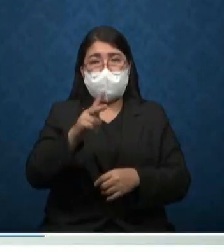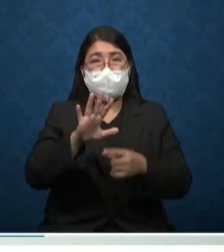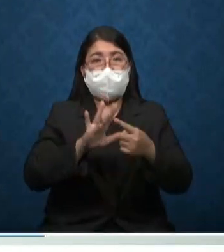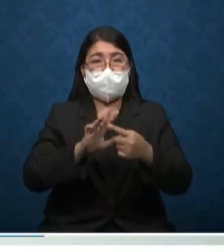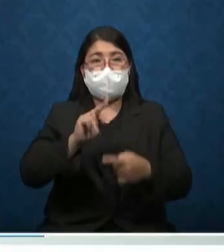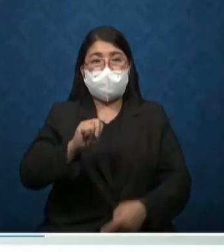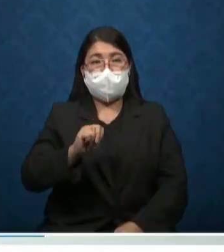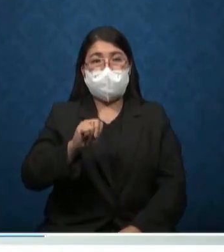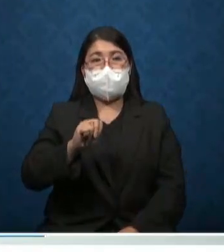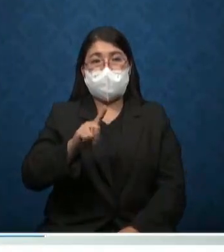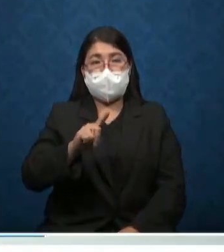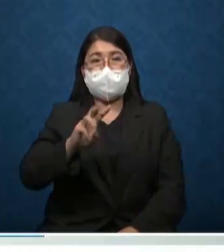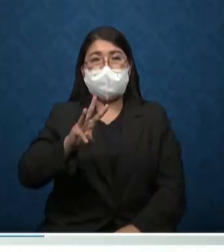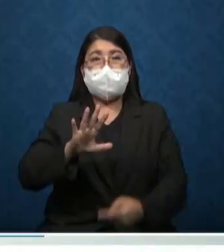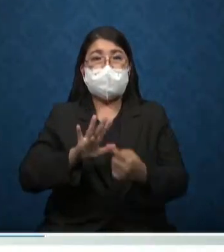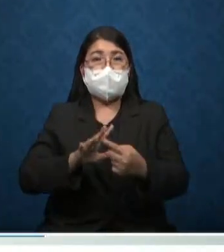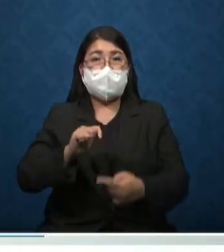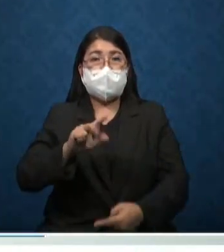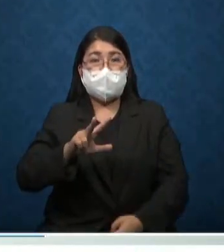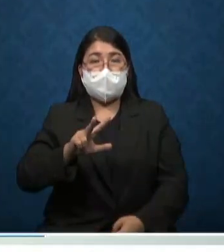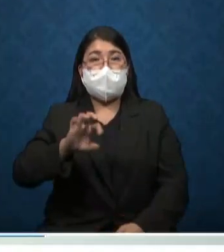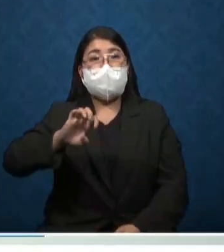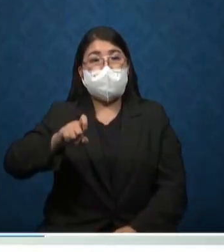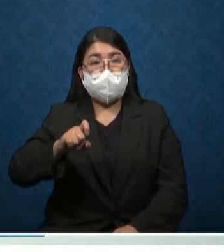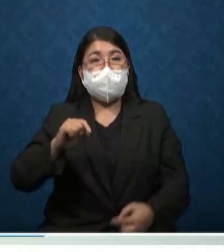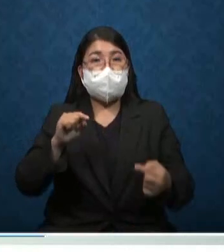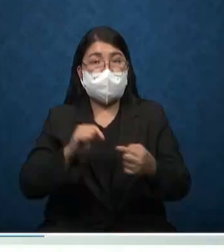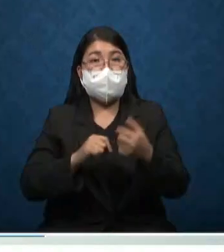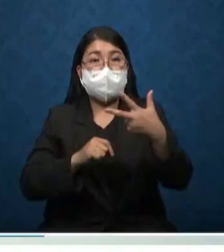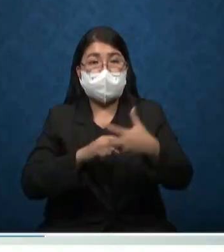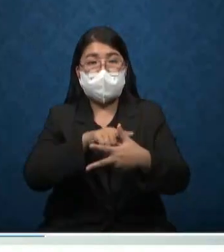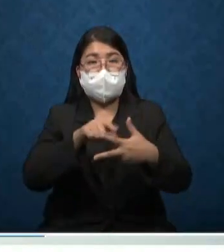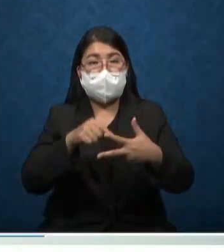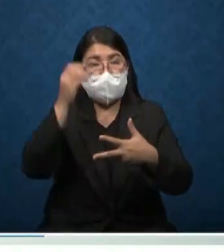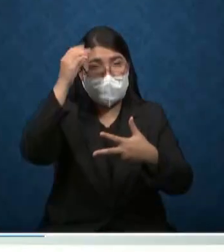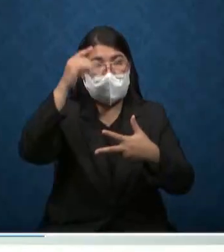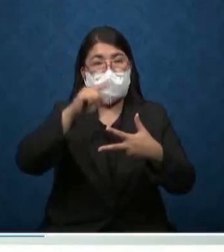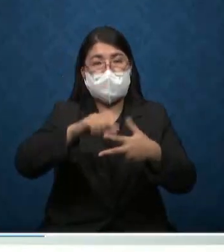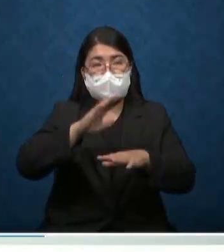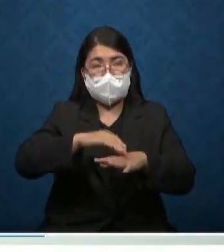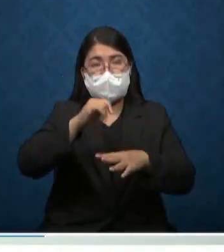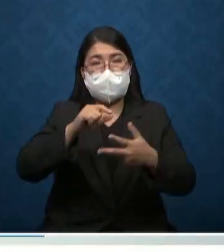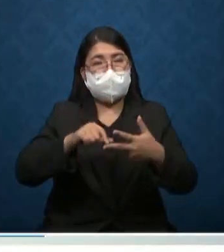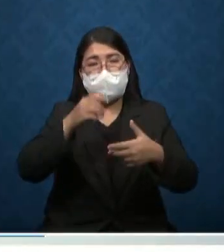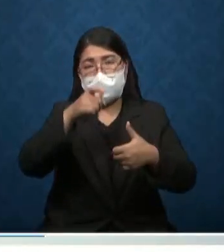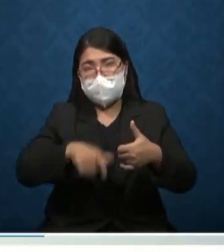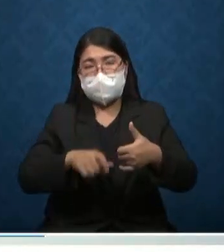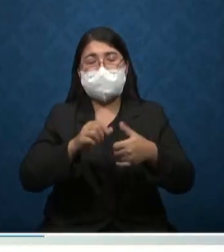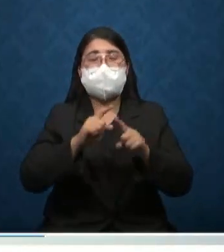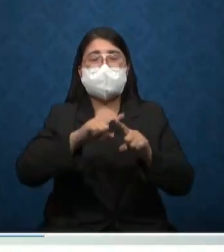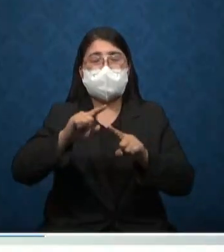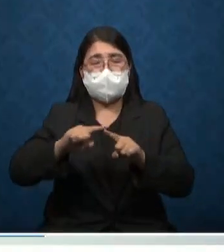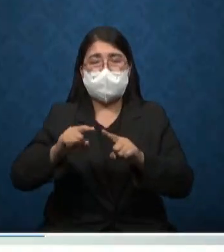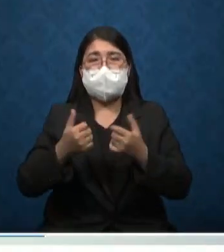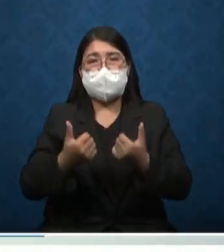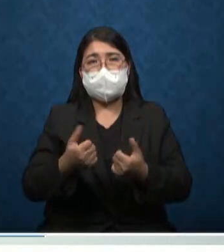ที่นี้นะคะเราหมายถึงในส่วนของ3ส่วนอยู่แล้วก็คือในส่วนของความรู้ทักษะและคุณลักษณะเพราะฉะนั้นในตัวของ